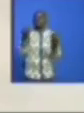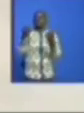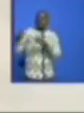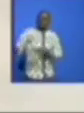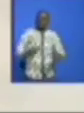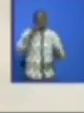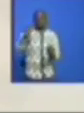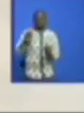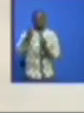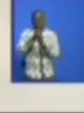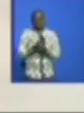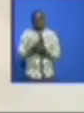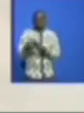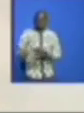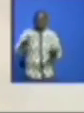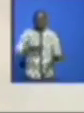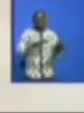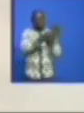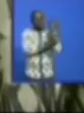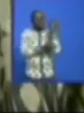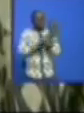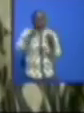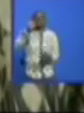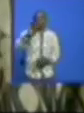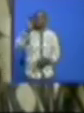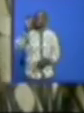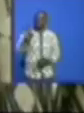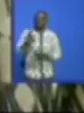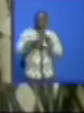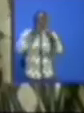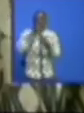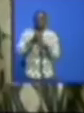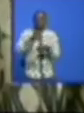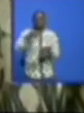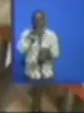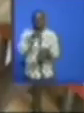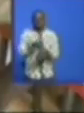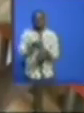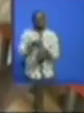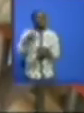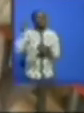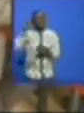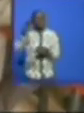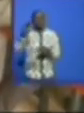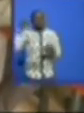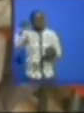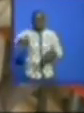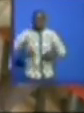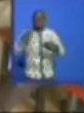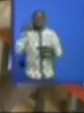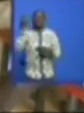sa révérence à Ouaïgouya à 87 ans. Des moments douloureux, la grande famille syndicale aussi en a vécu en